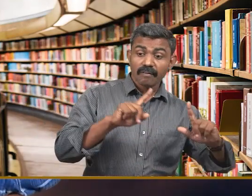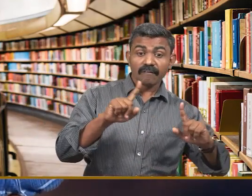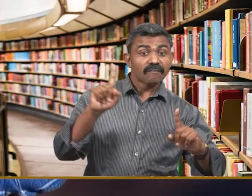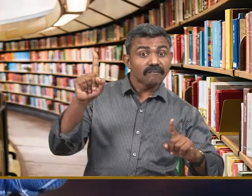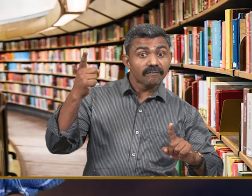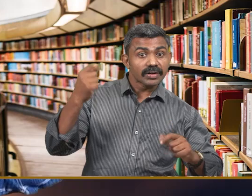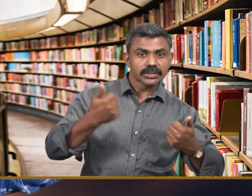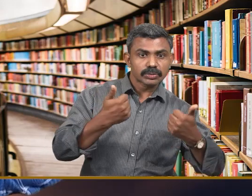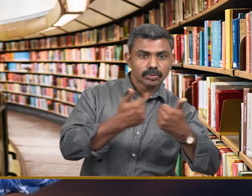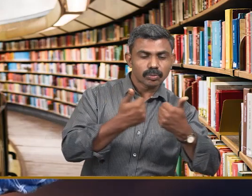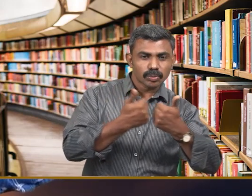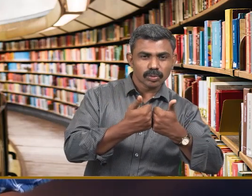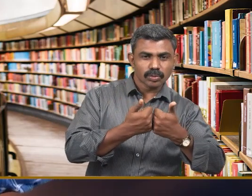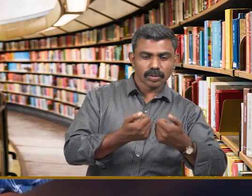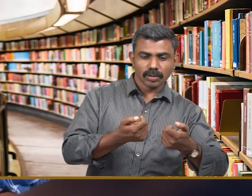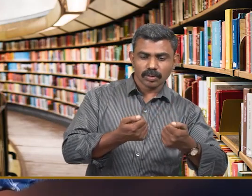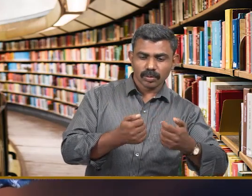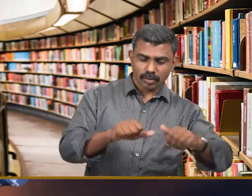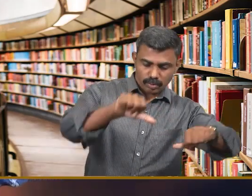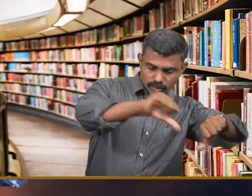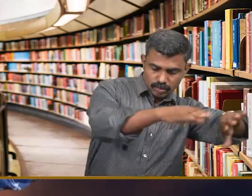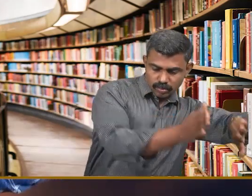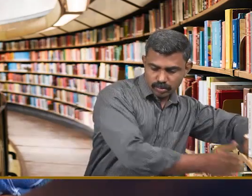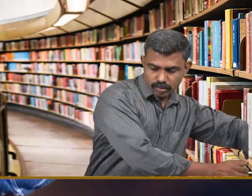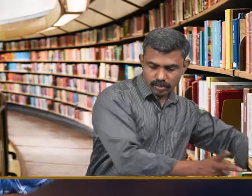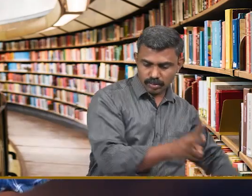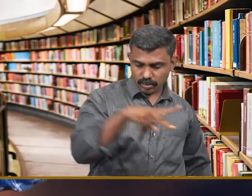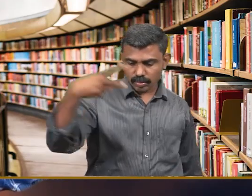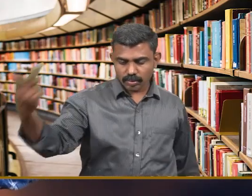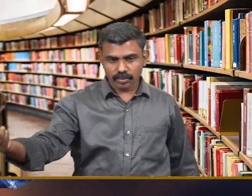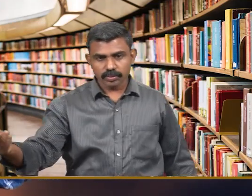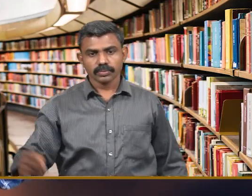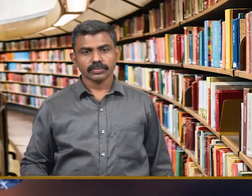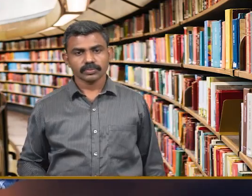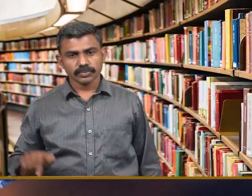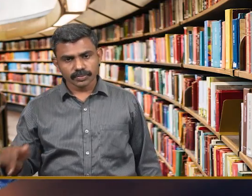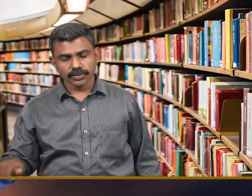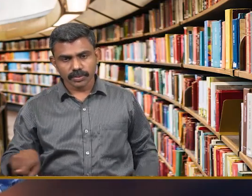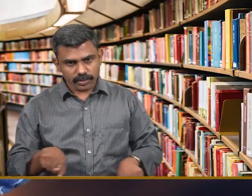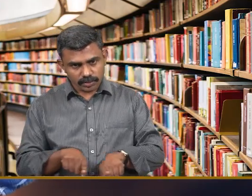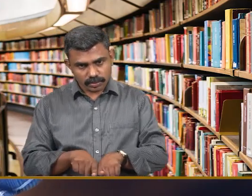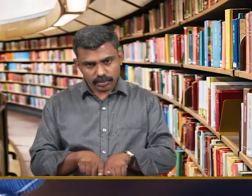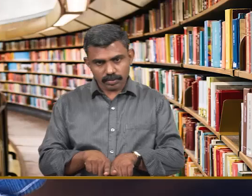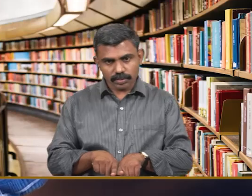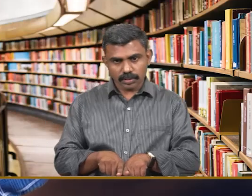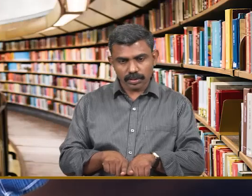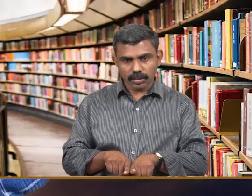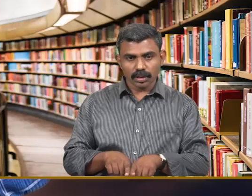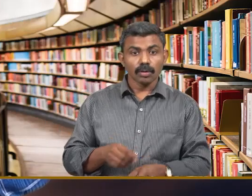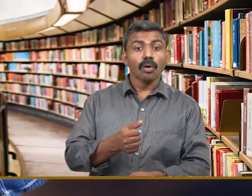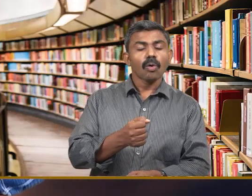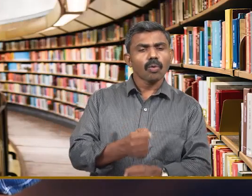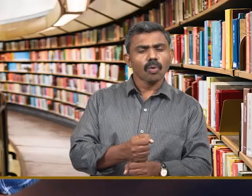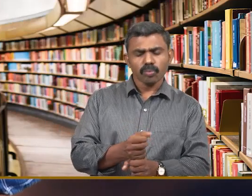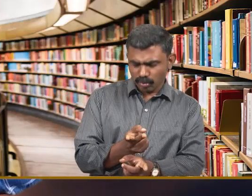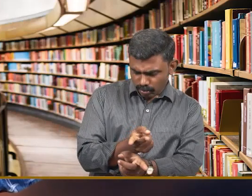போர்னால இந்த உலக நாடுகளில் பெரிய ஒரு சீர்குலைவு ஏற்பட்டது, ரைட்டு. அடுத்து இப்போ இதே டயத்தில் அரசியல்லையும்